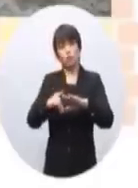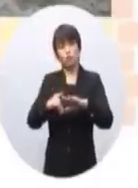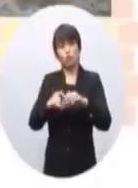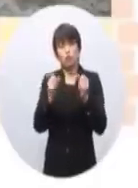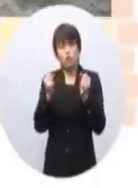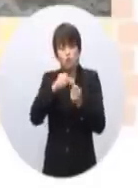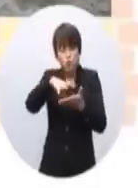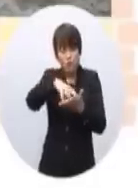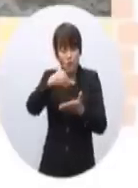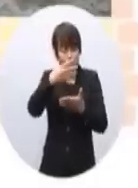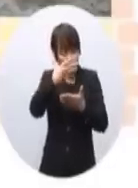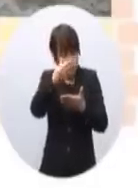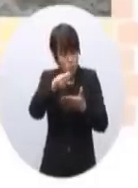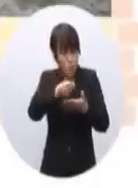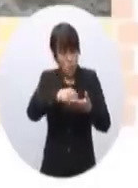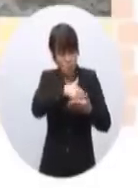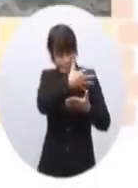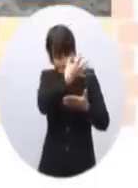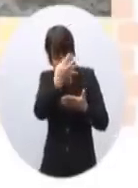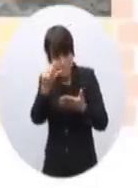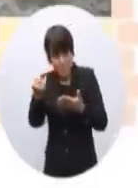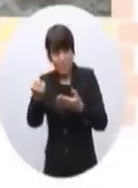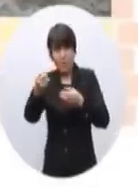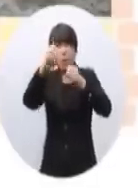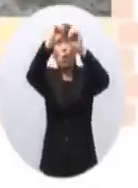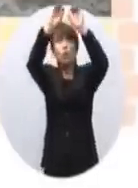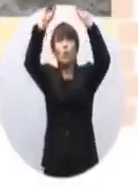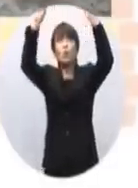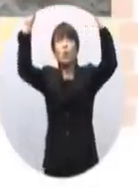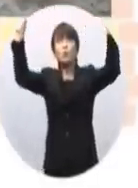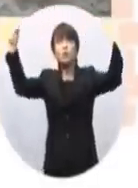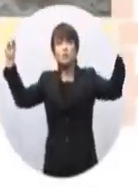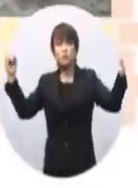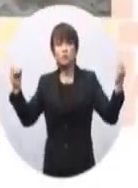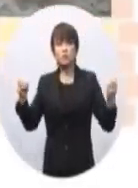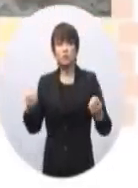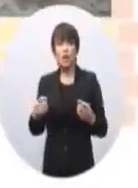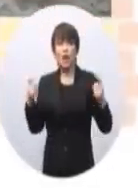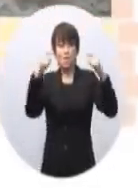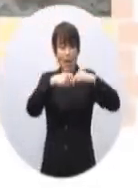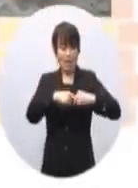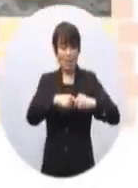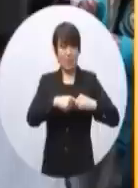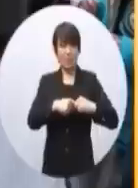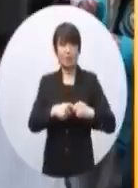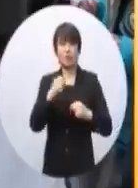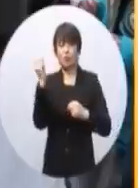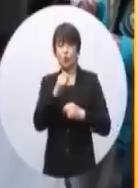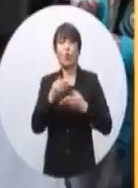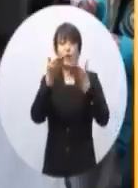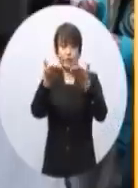キャンプの魅力が満載の星空バレンタインをご紹介します。